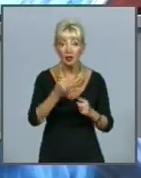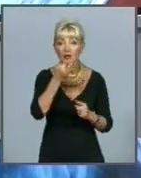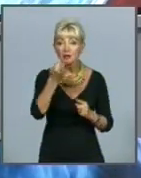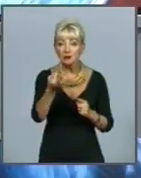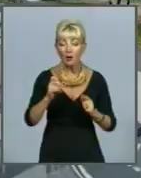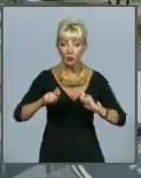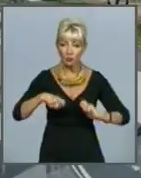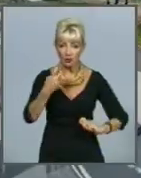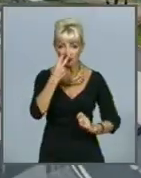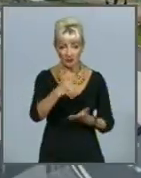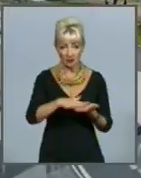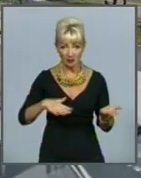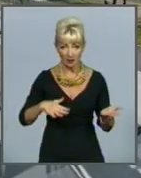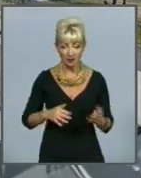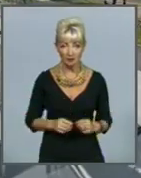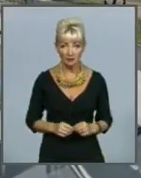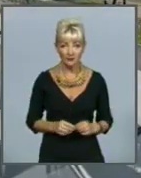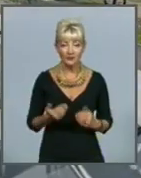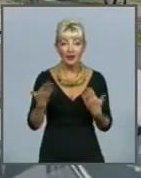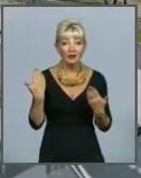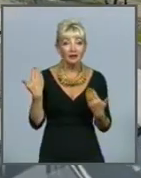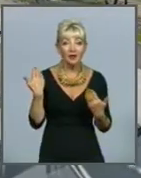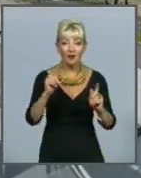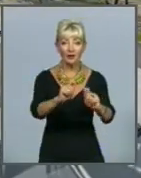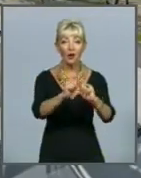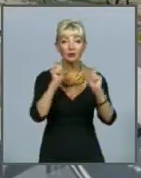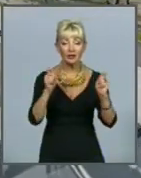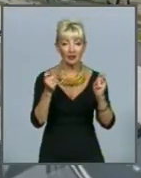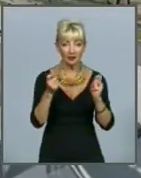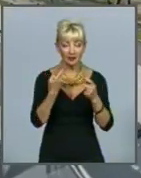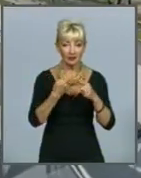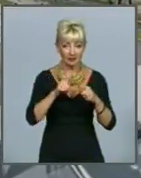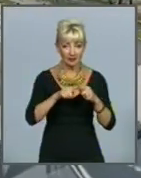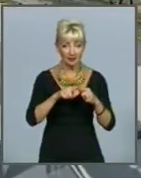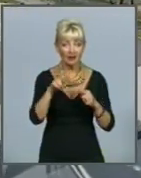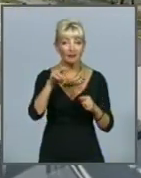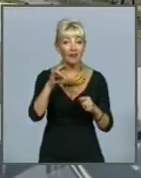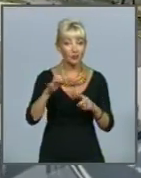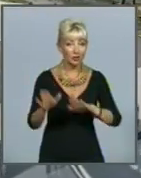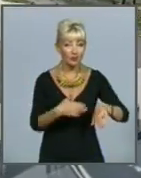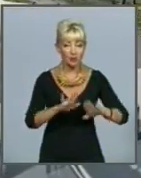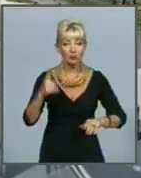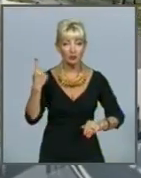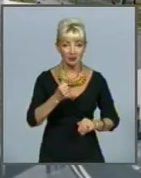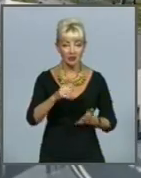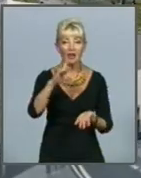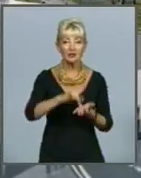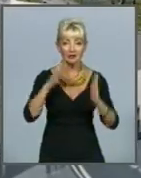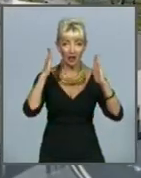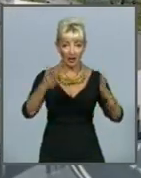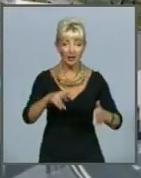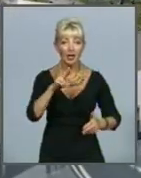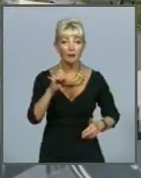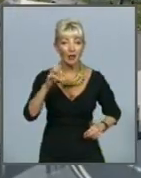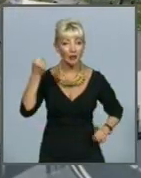матеріал. Її відкрили не так вже й давно, навіть не пройшло і тижня. Центральна алея парку Перемоги – це